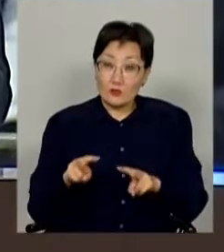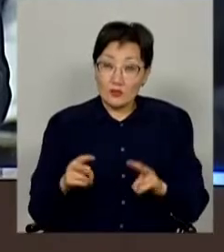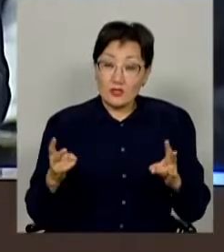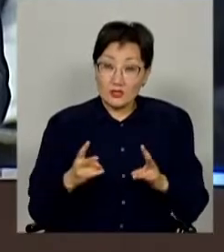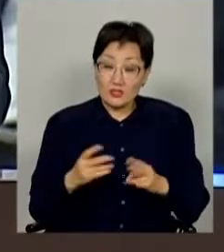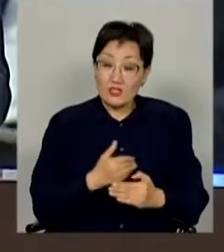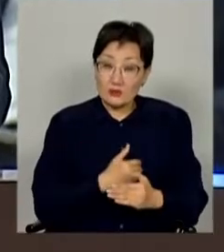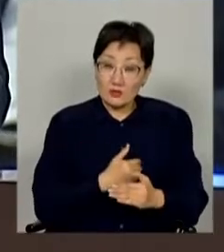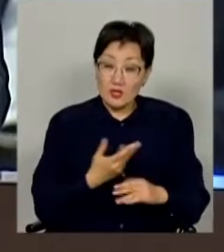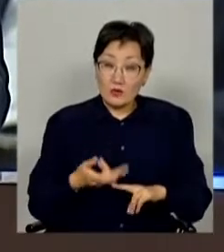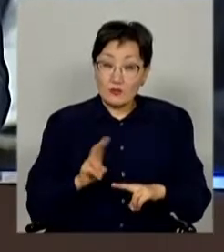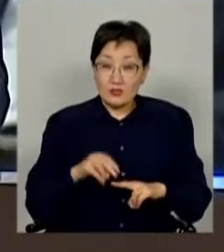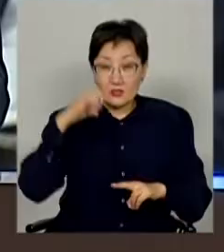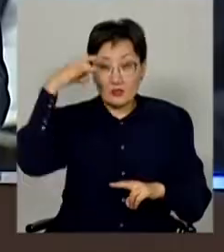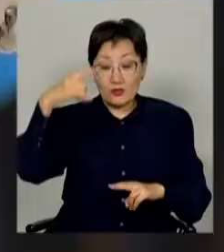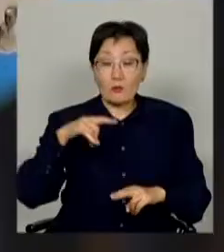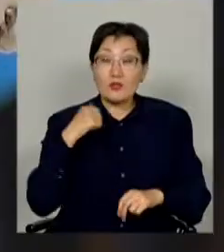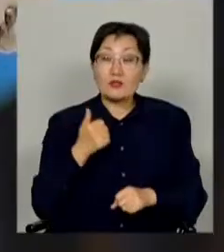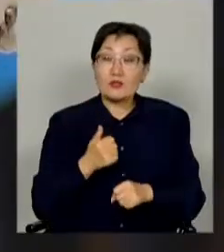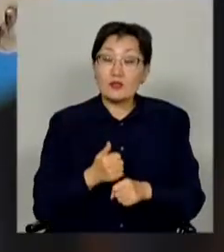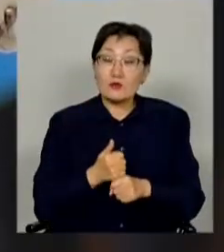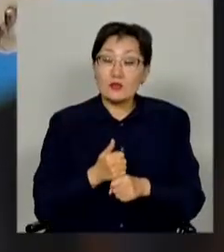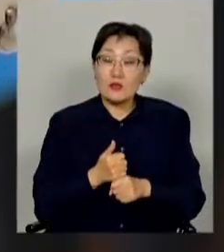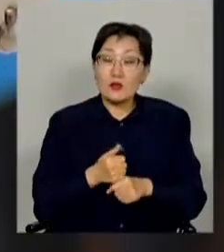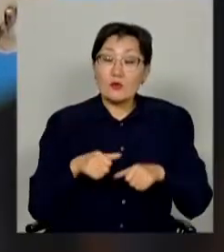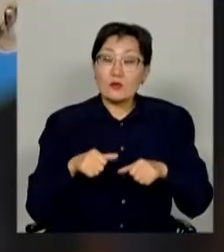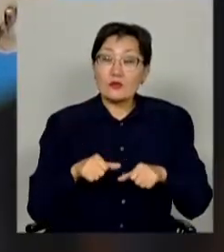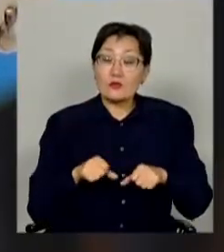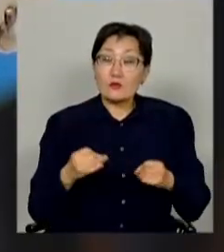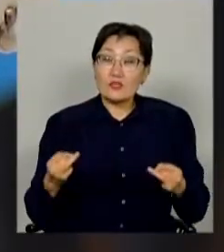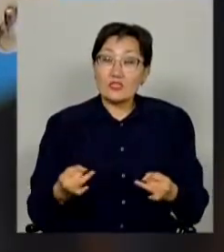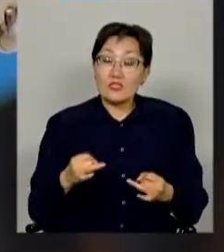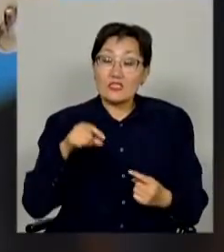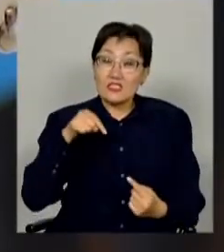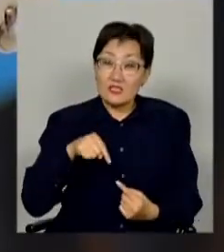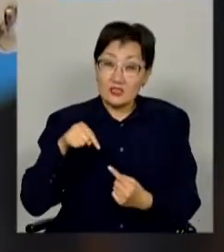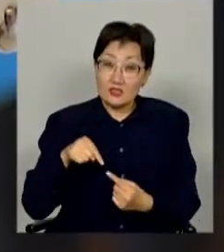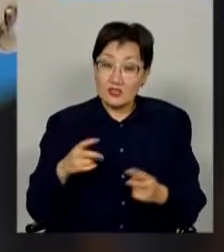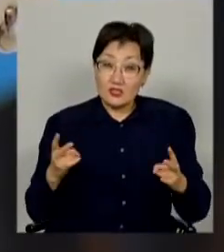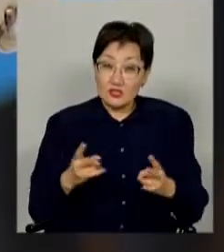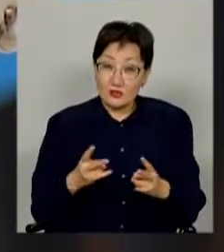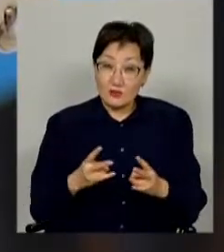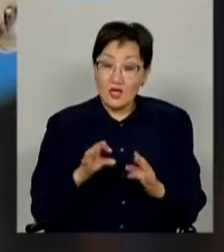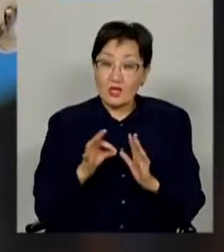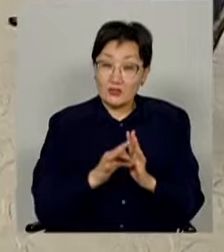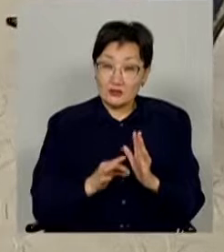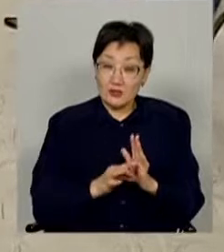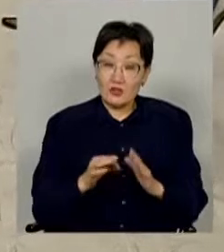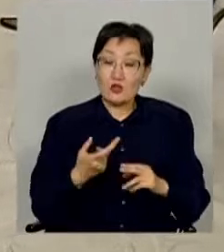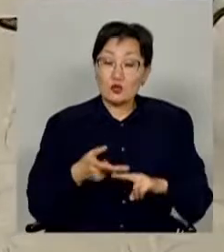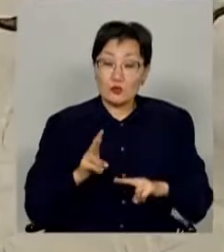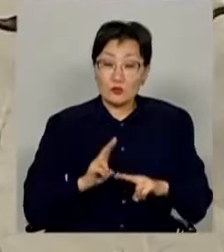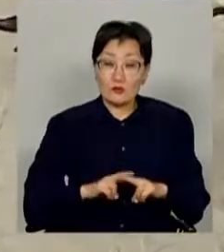қалайды. Бұл еліміздің негізгі мүддесіне толығымен сай келетін қажетті қағидат.